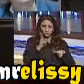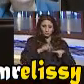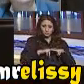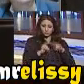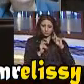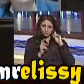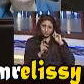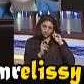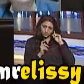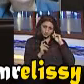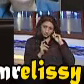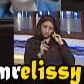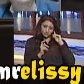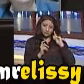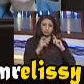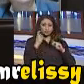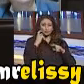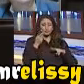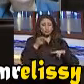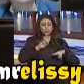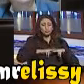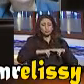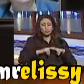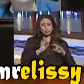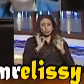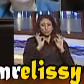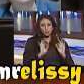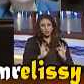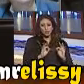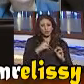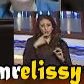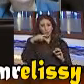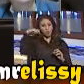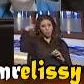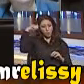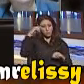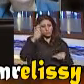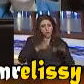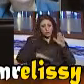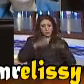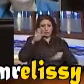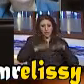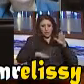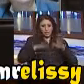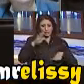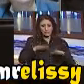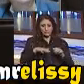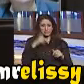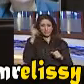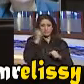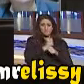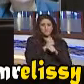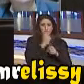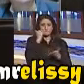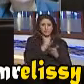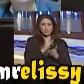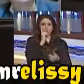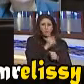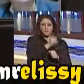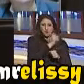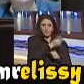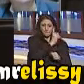من خلال استخدام السلطة الموجودة في ايد وزارة العدل اللي هي مفروض ان هي سلطة تنفيذية